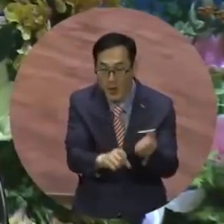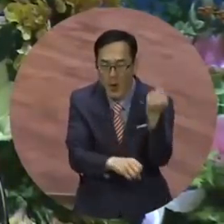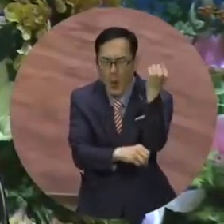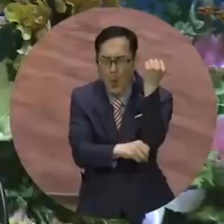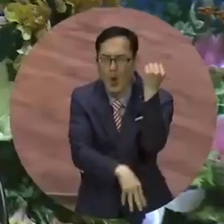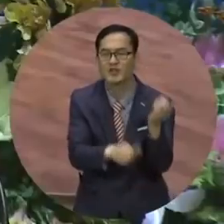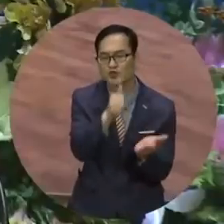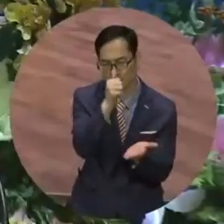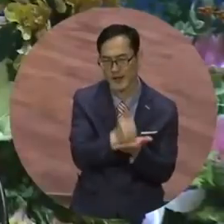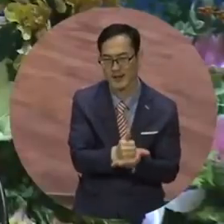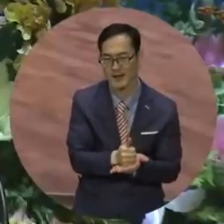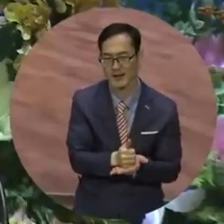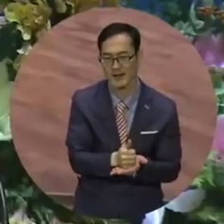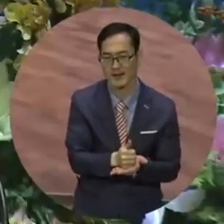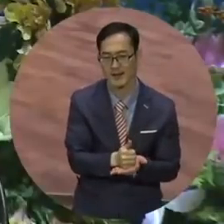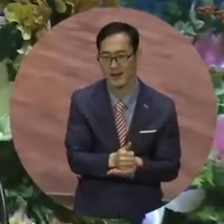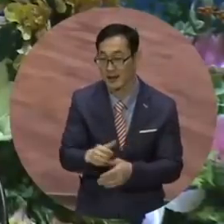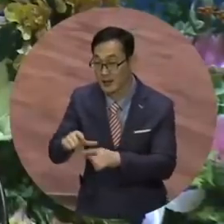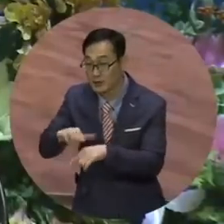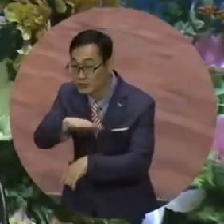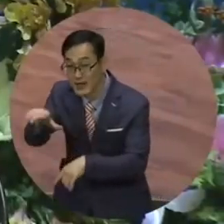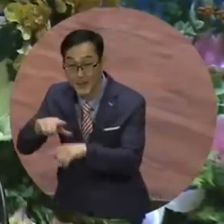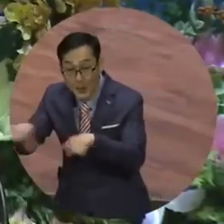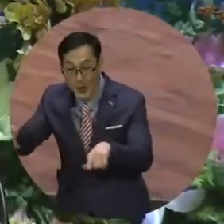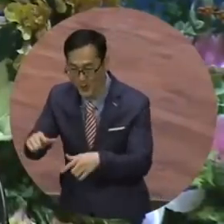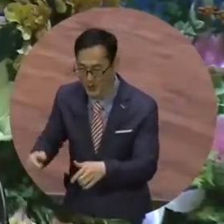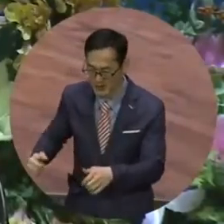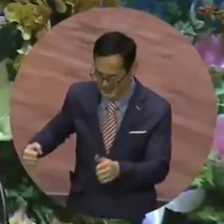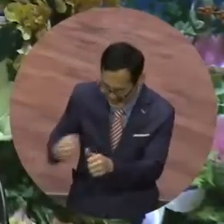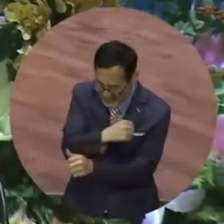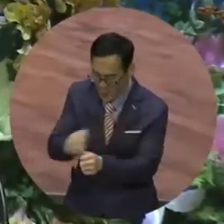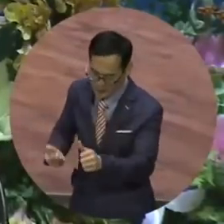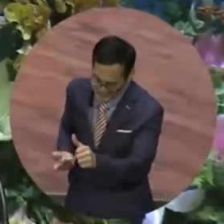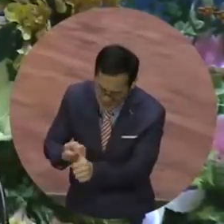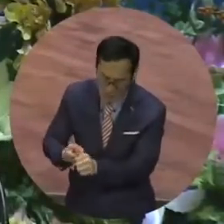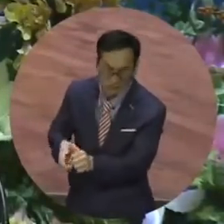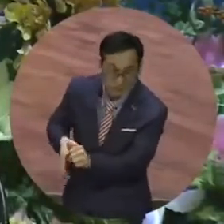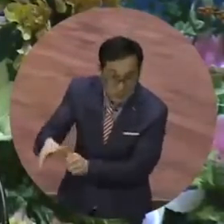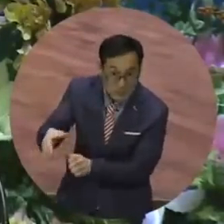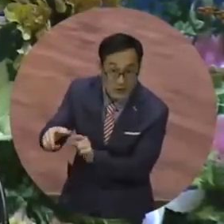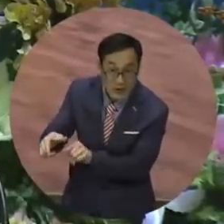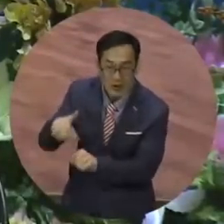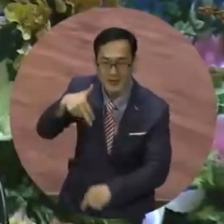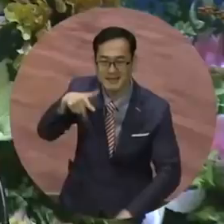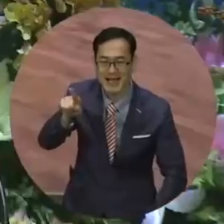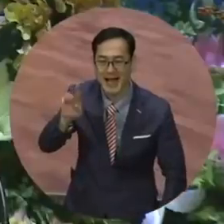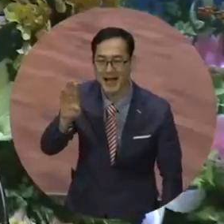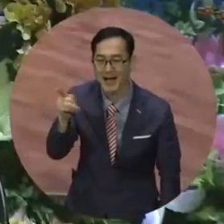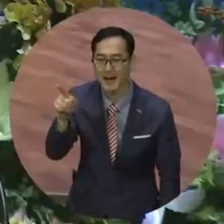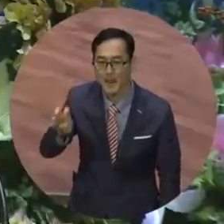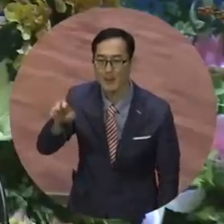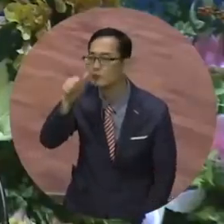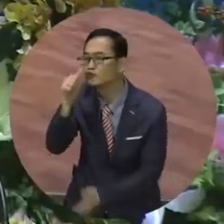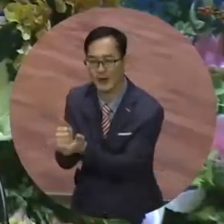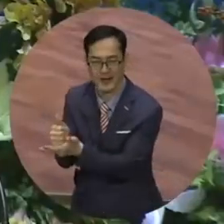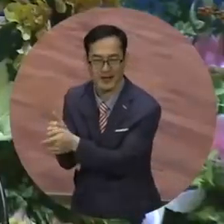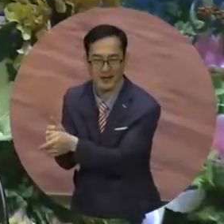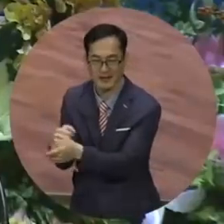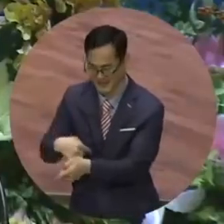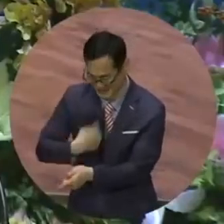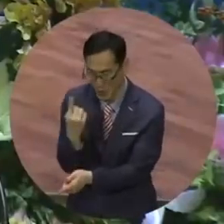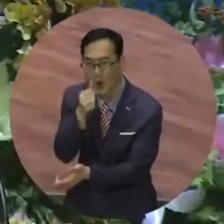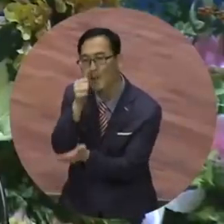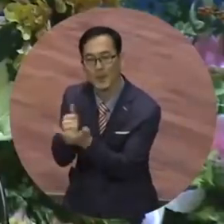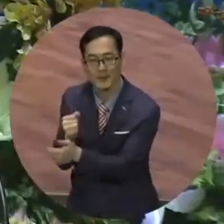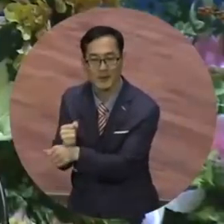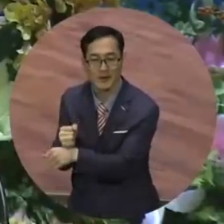그래요. 자범죄. 자범죄. 그 자범죄 없는 사람은 없지요. 원죄도 없는 사람이 없어요. 본인도 몰라.